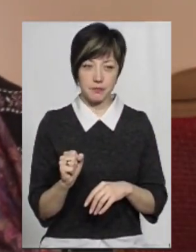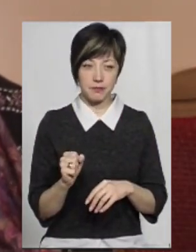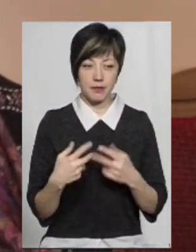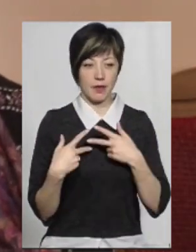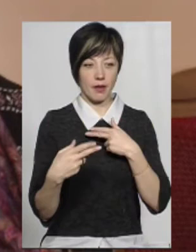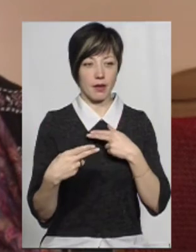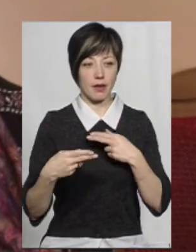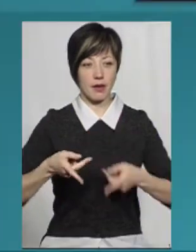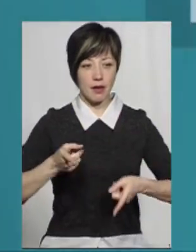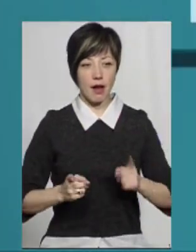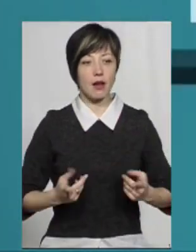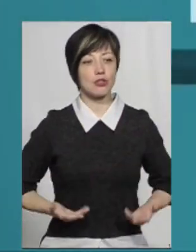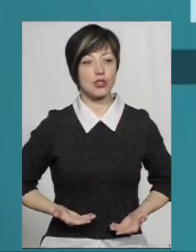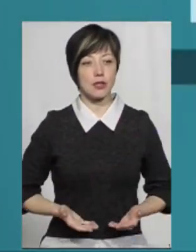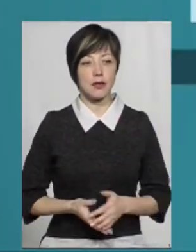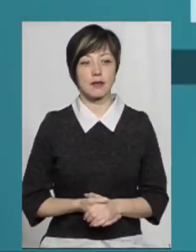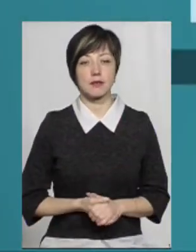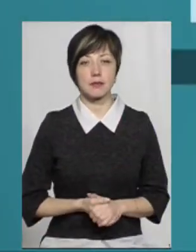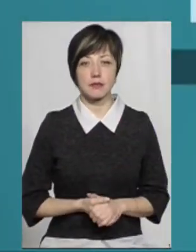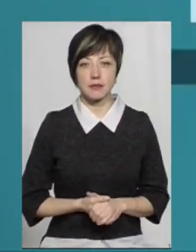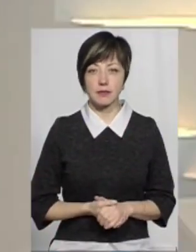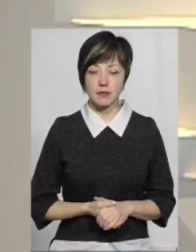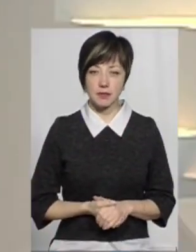як на реалії життя.